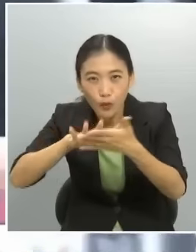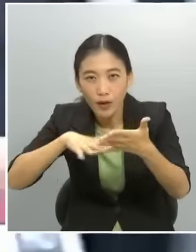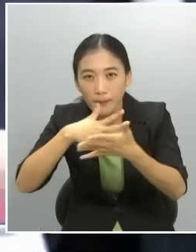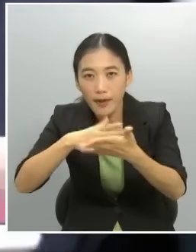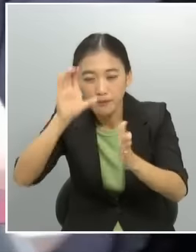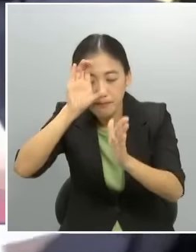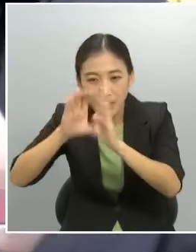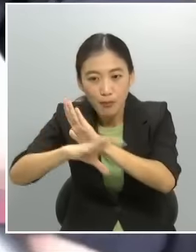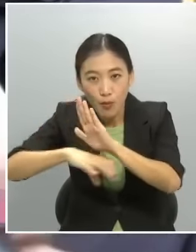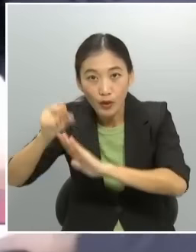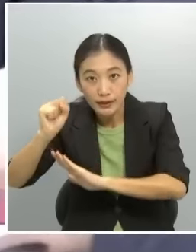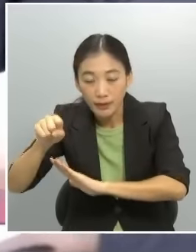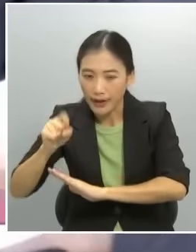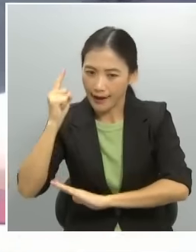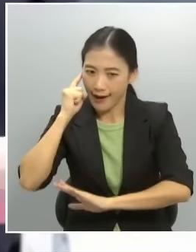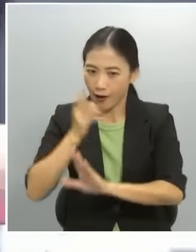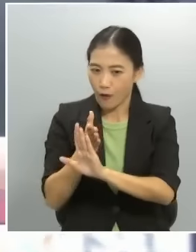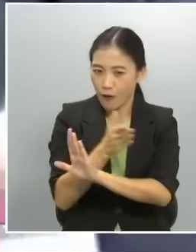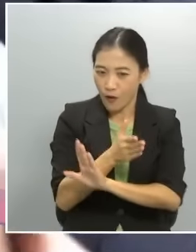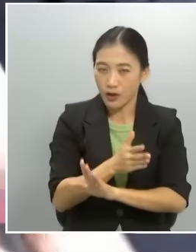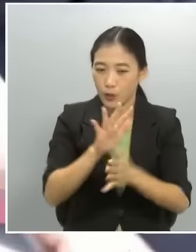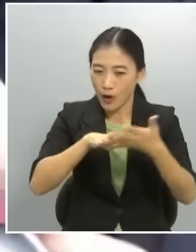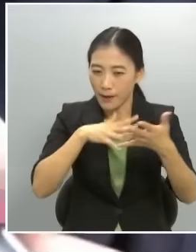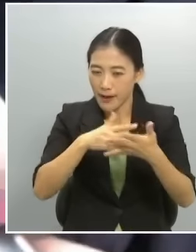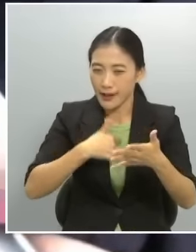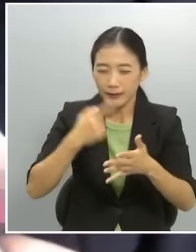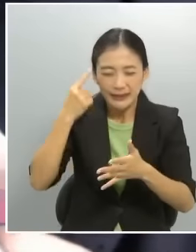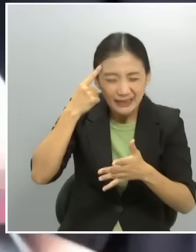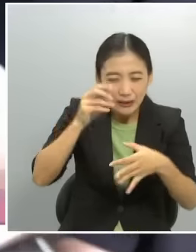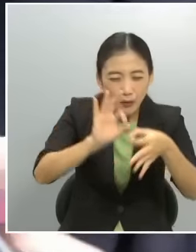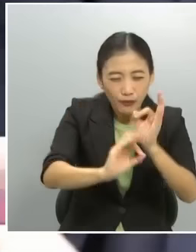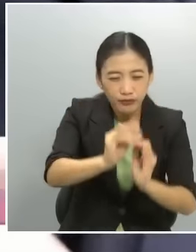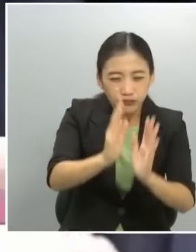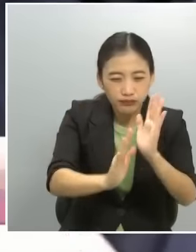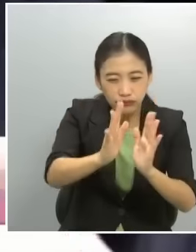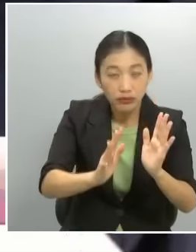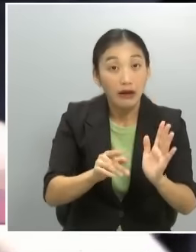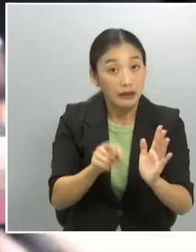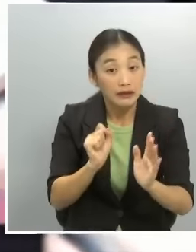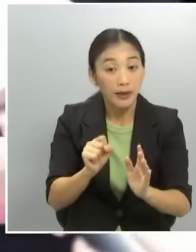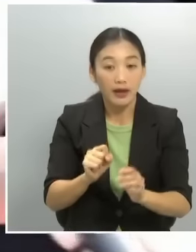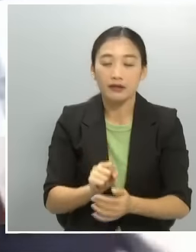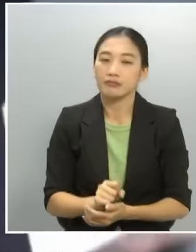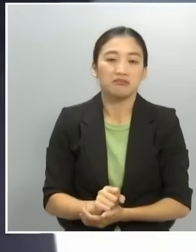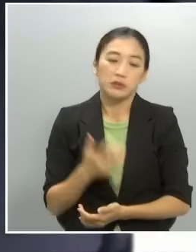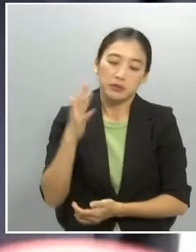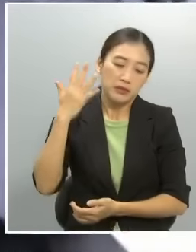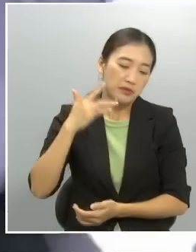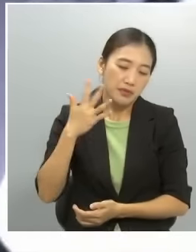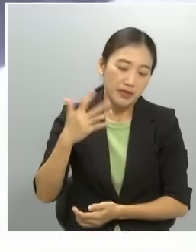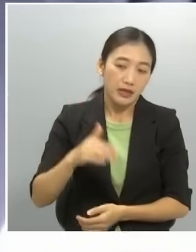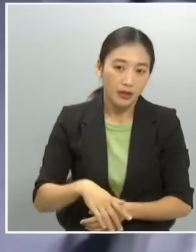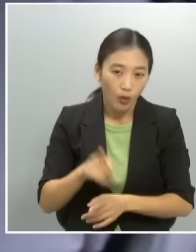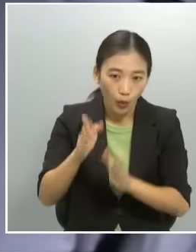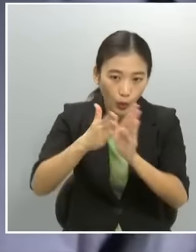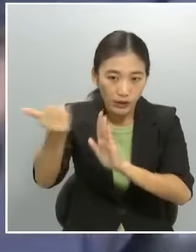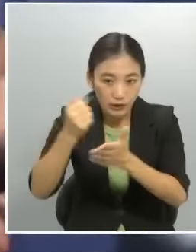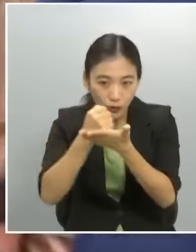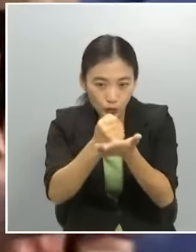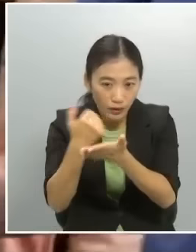ให้ไฟไหม้ไหมเราได้ทำไหม ไม่ใช่ มีใครช่วยเราไหม ไม่มีครับ เราคนเดียวเหรอ นั่นเลยน